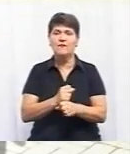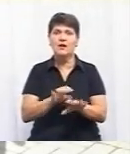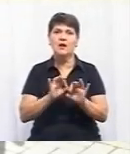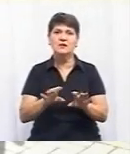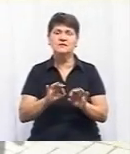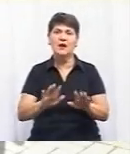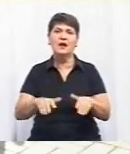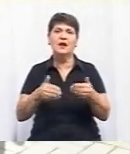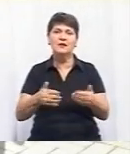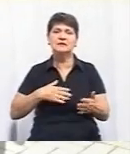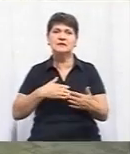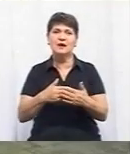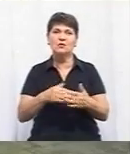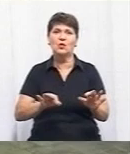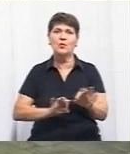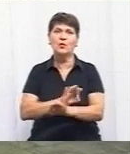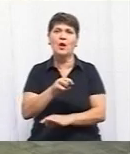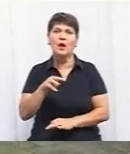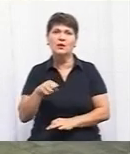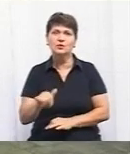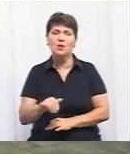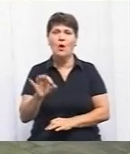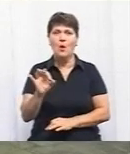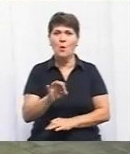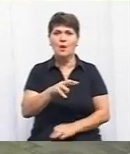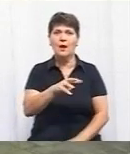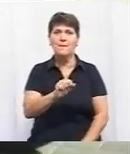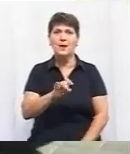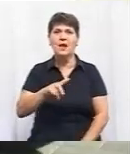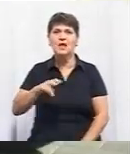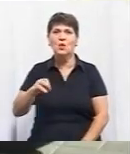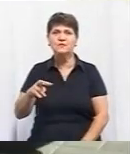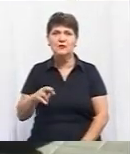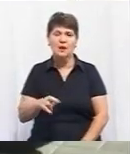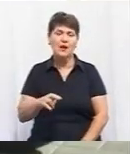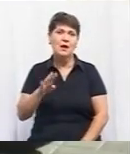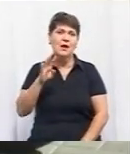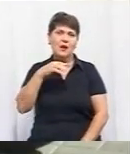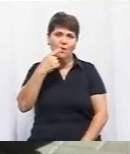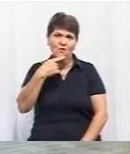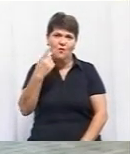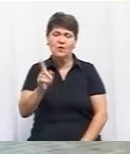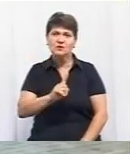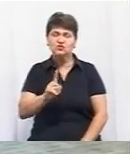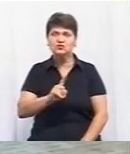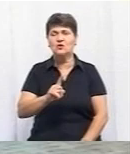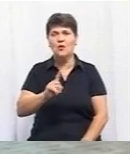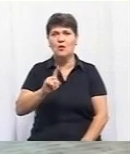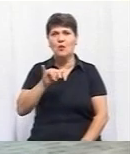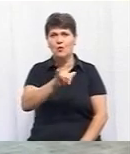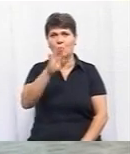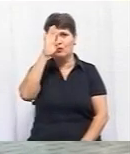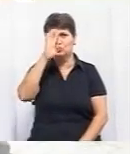ініціаторка проєкту Ольга Маліновська. Цей транспорт, каже, викупили у чоловіка, який придбав його для риболовлі, втім не використовував